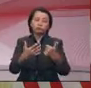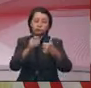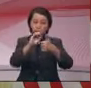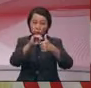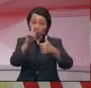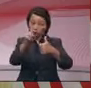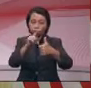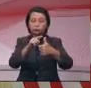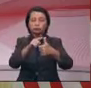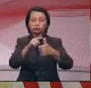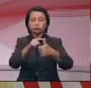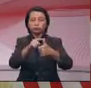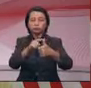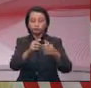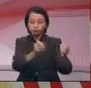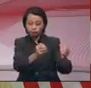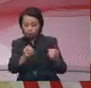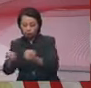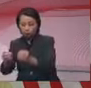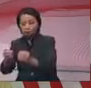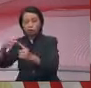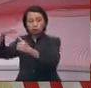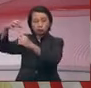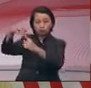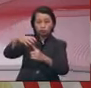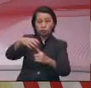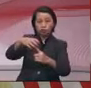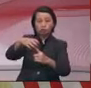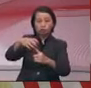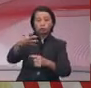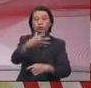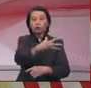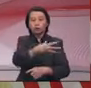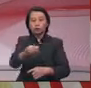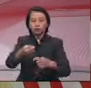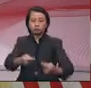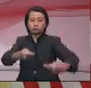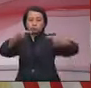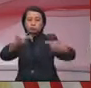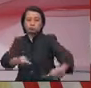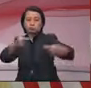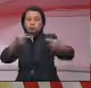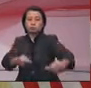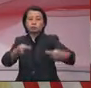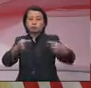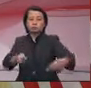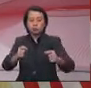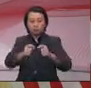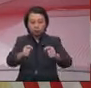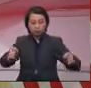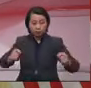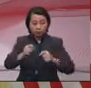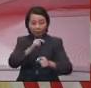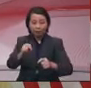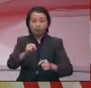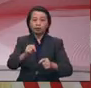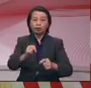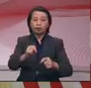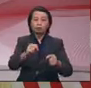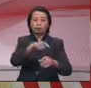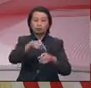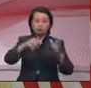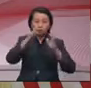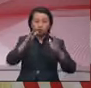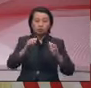pertama, penganjuran kejohanan dan pertandingan tempatan